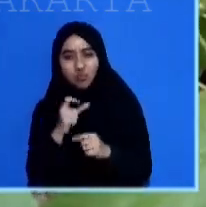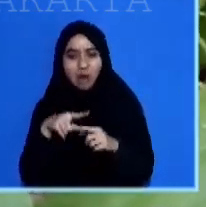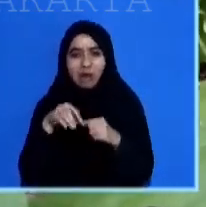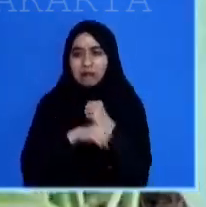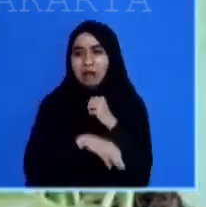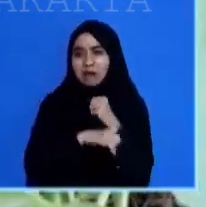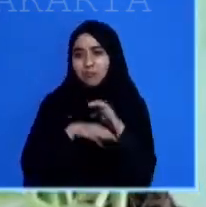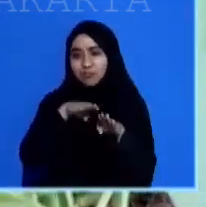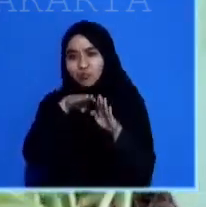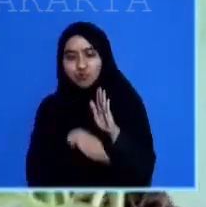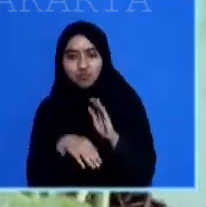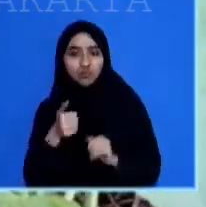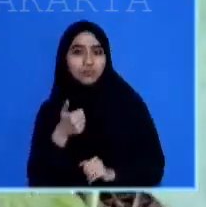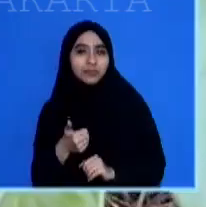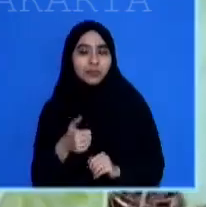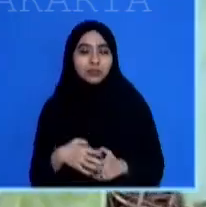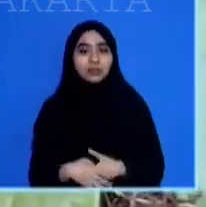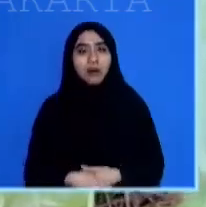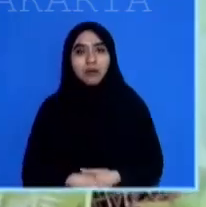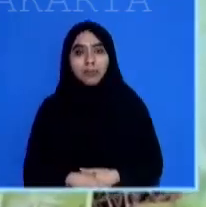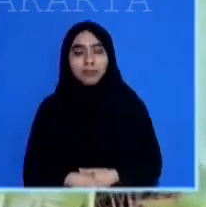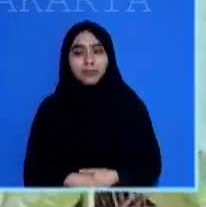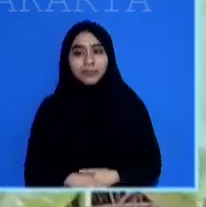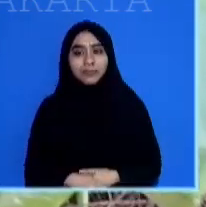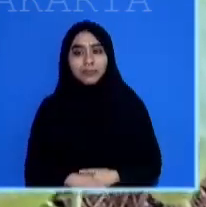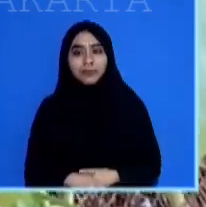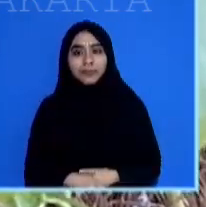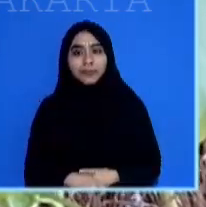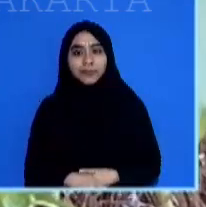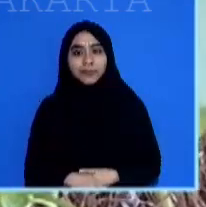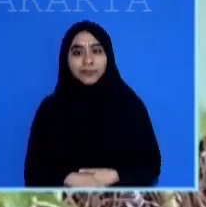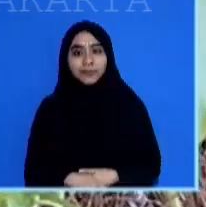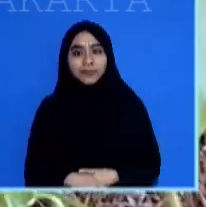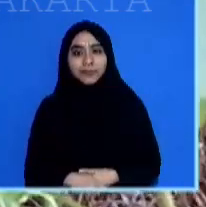perkawis ingkang wonten gandeng cenengipun kalian kasarasan